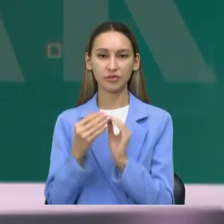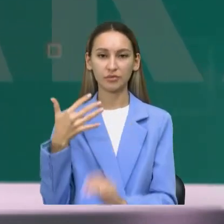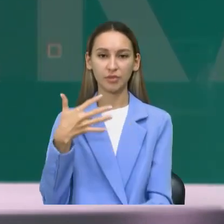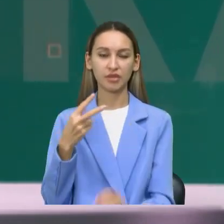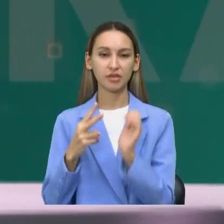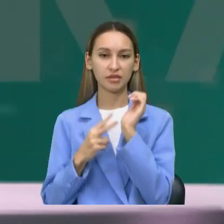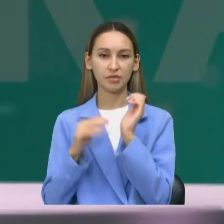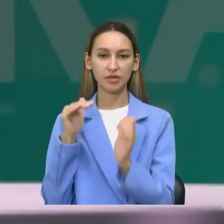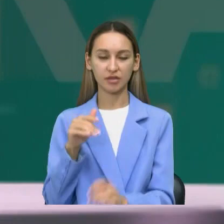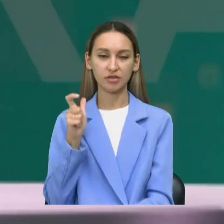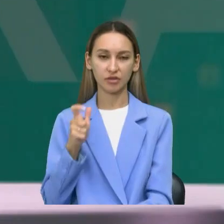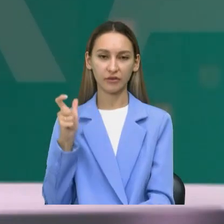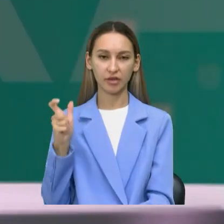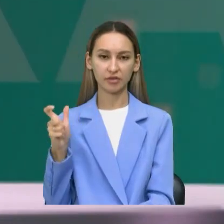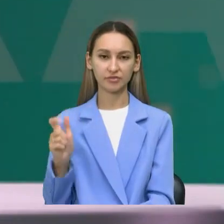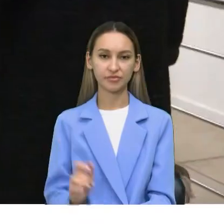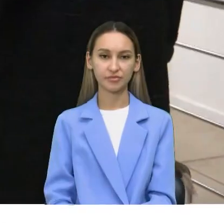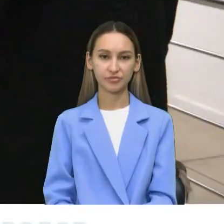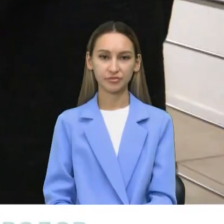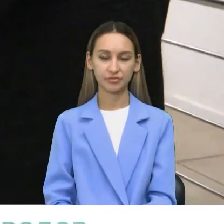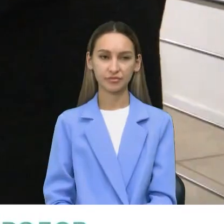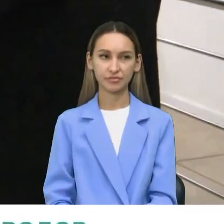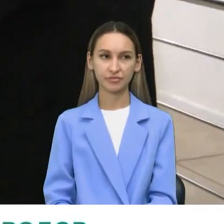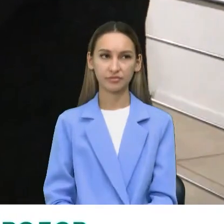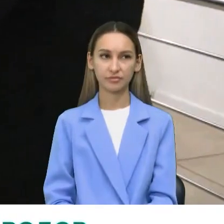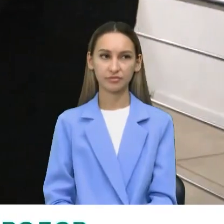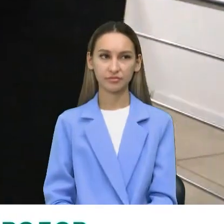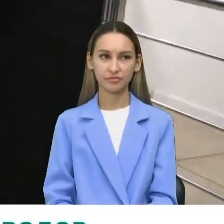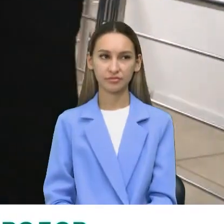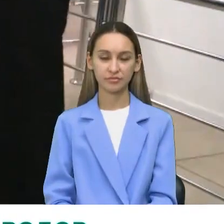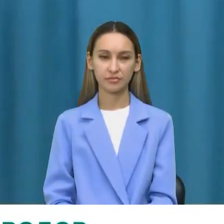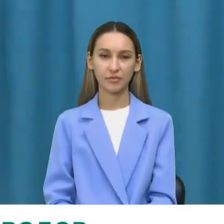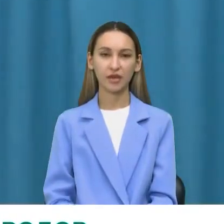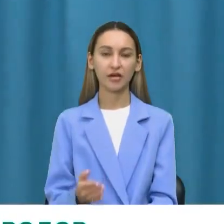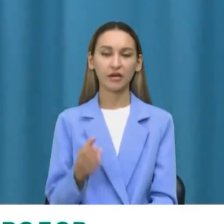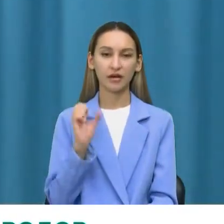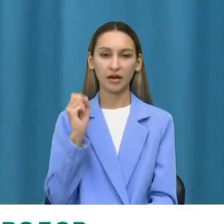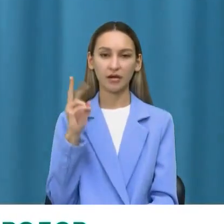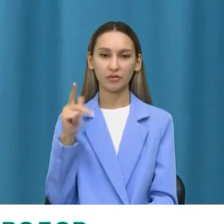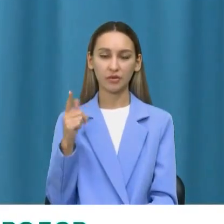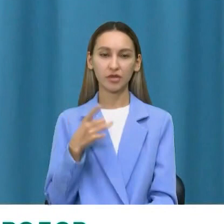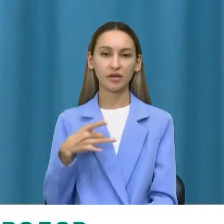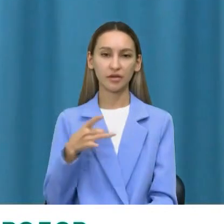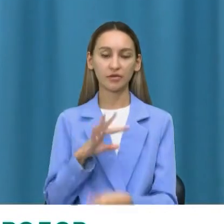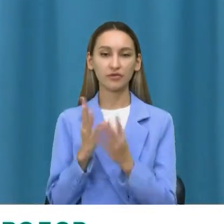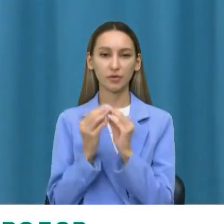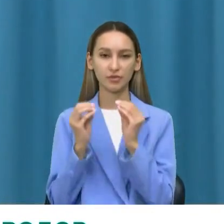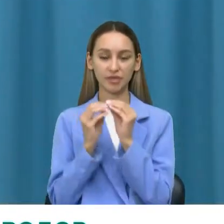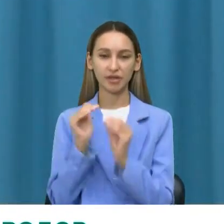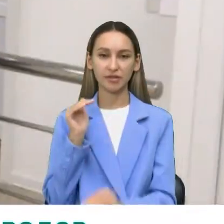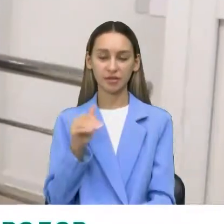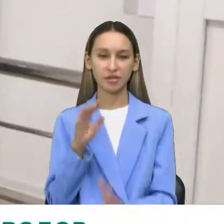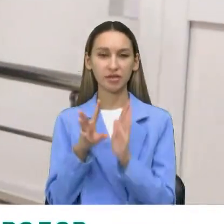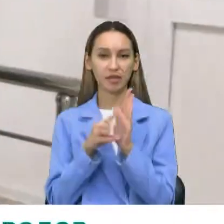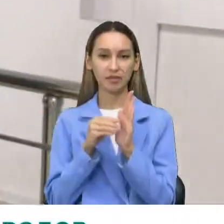57.000 из них в о Кольском районе более 10.000 Избирателей отдали свои